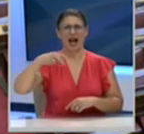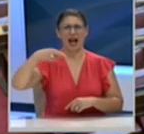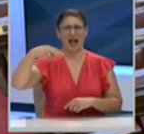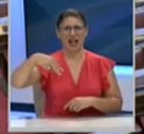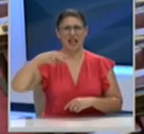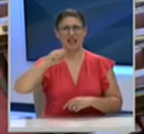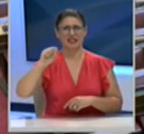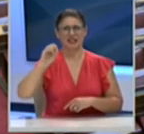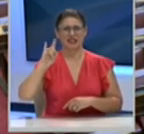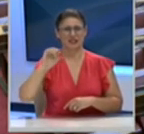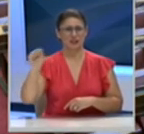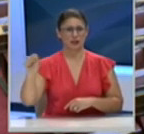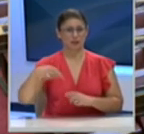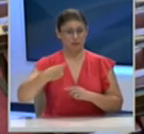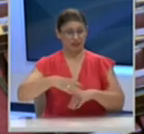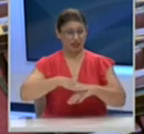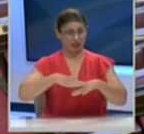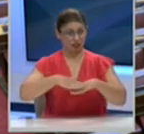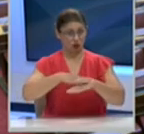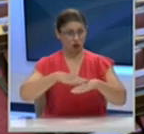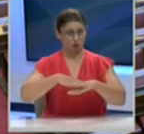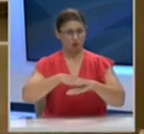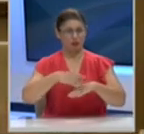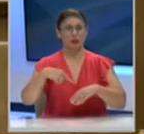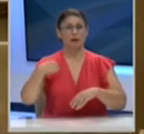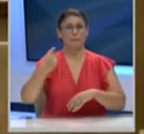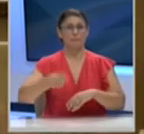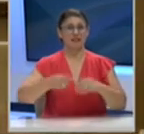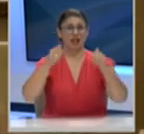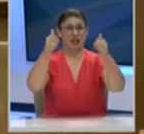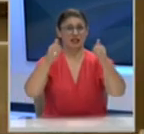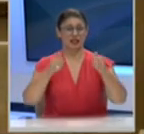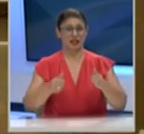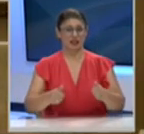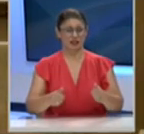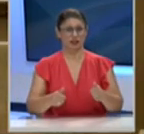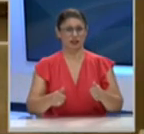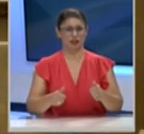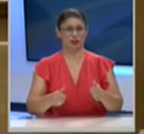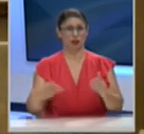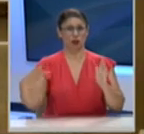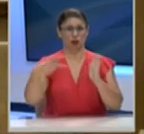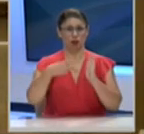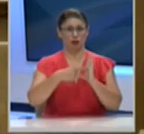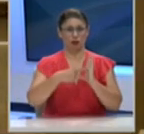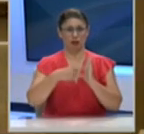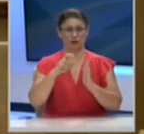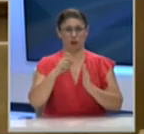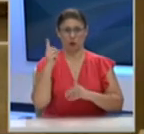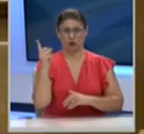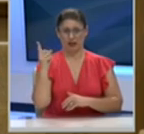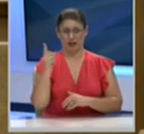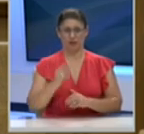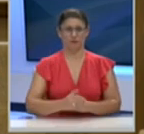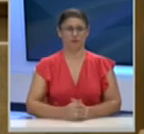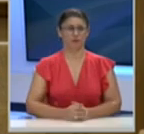και μετά την συγγνώμη σας και μετά τις εξαγγελίες σας το 2021,